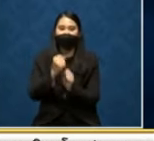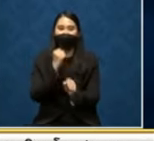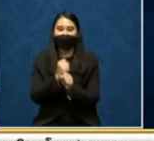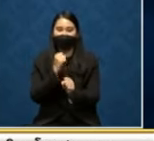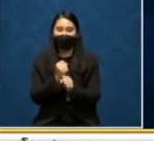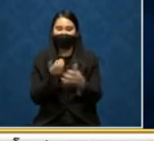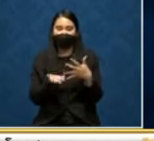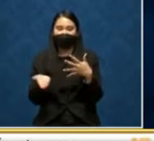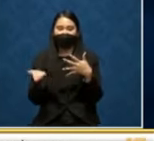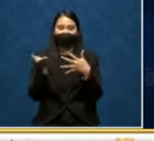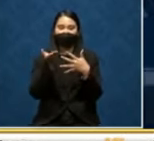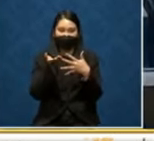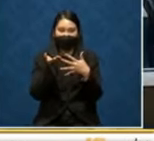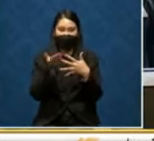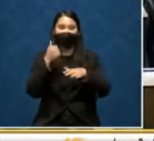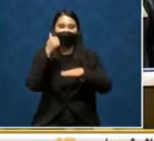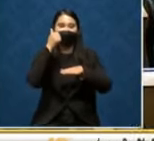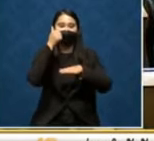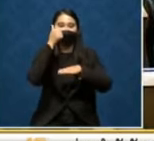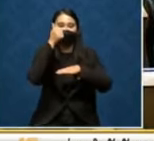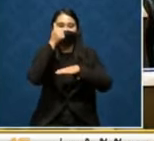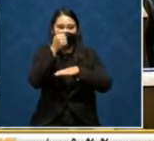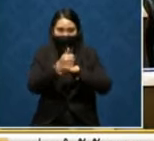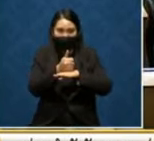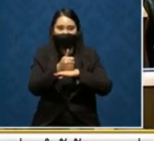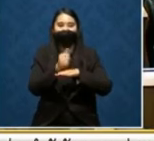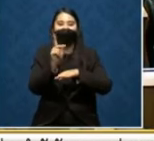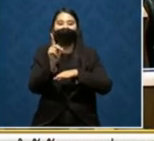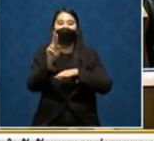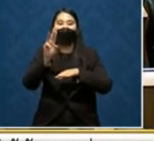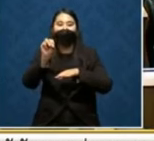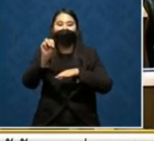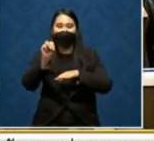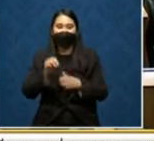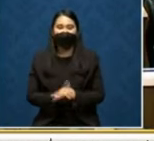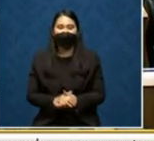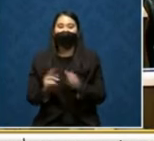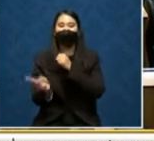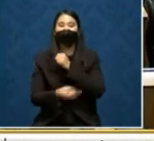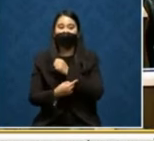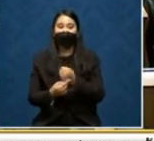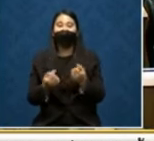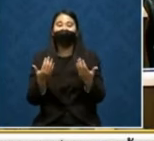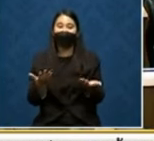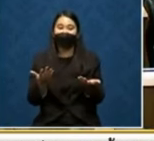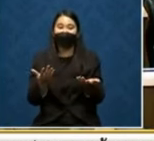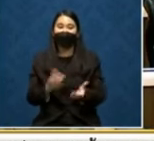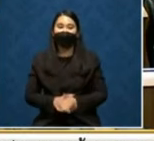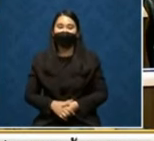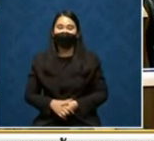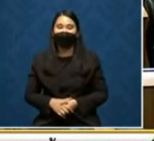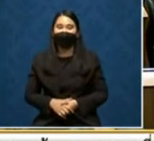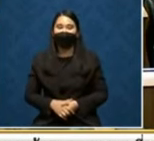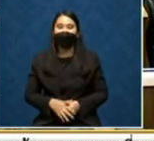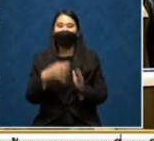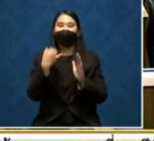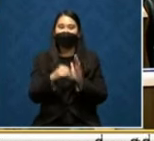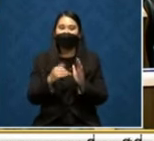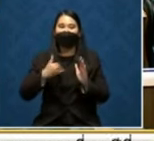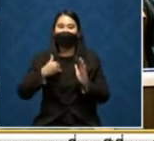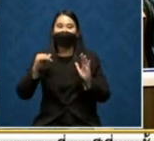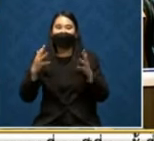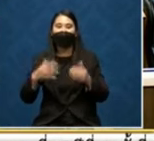บริหารและระดับเจ้ากรมท่านลงโทษกันแบบนี้ไอ้ทั้งที่ผิดทั้งที่